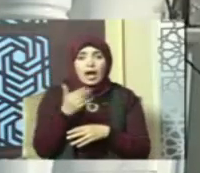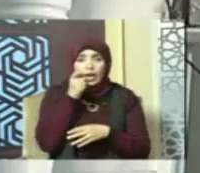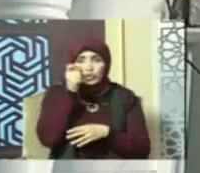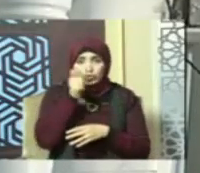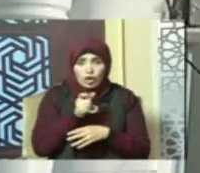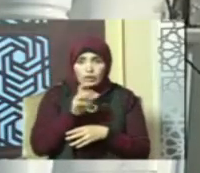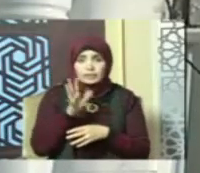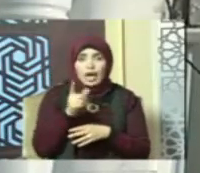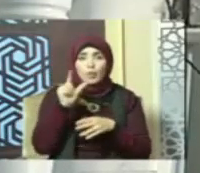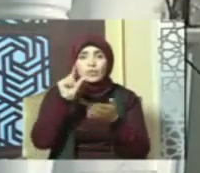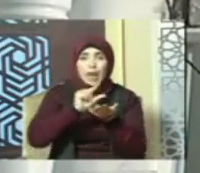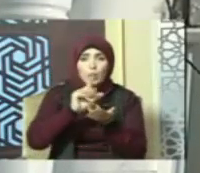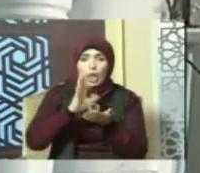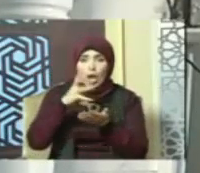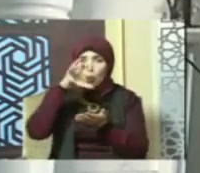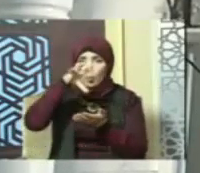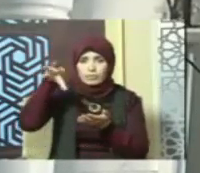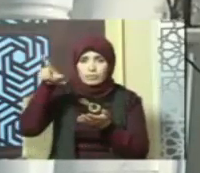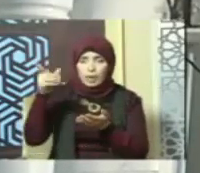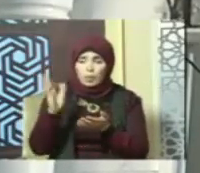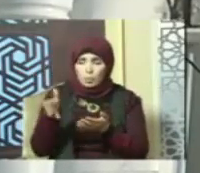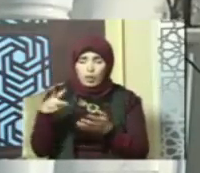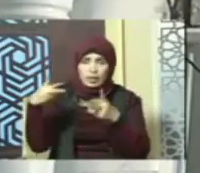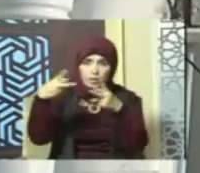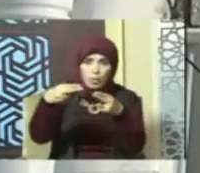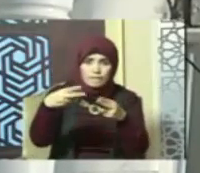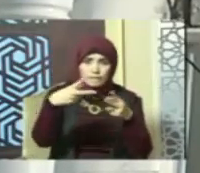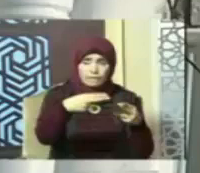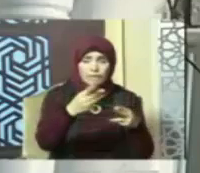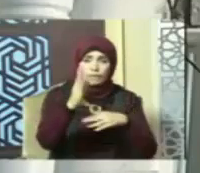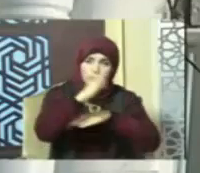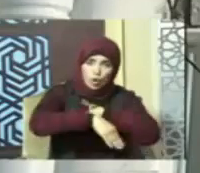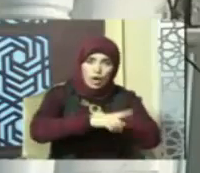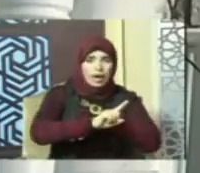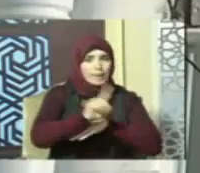وما يمسك فلا مرسل له.